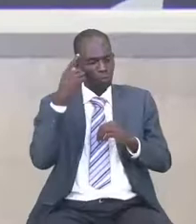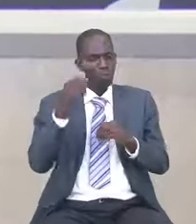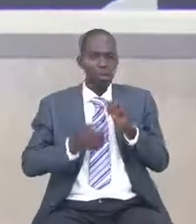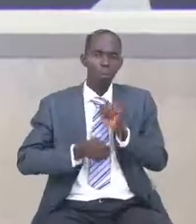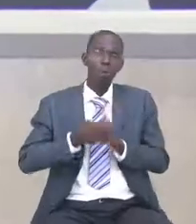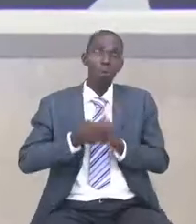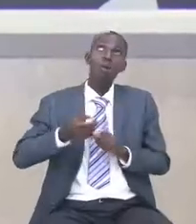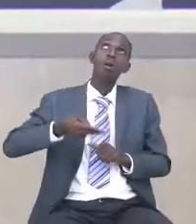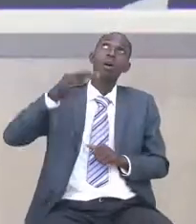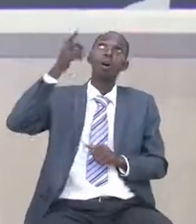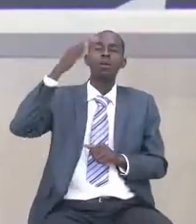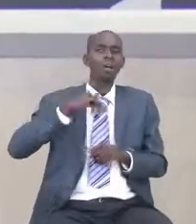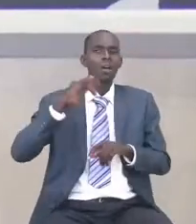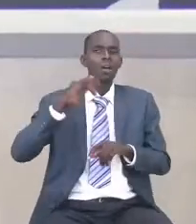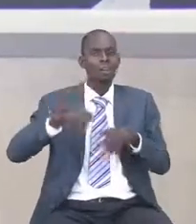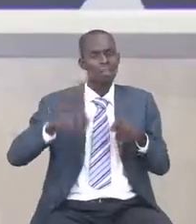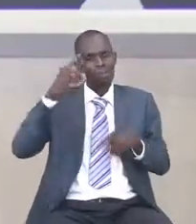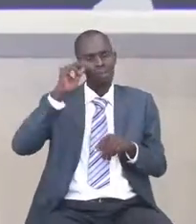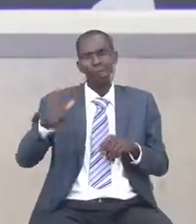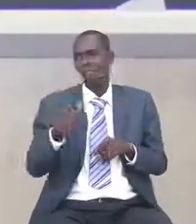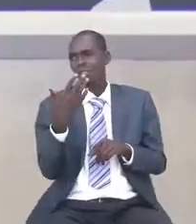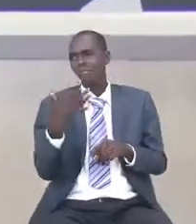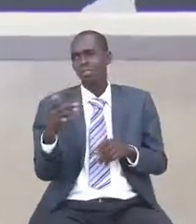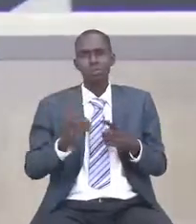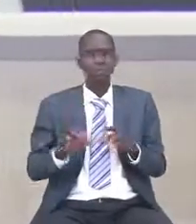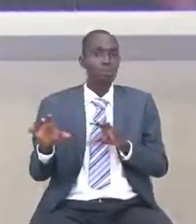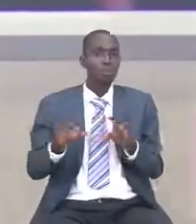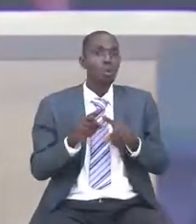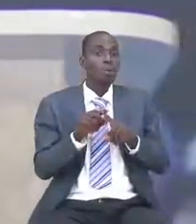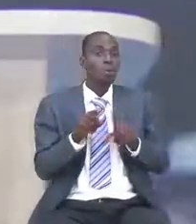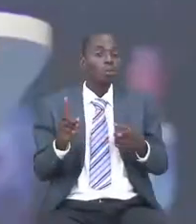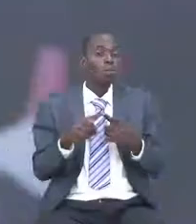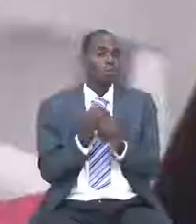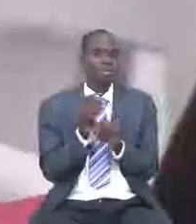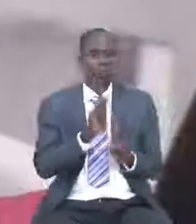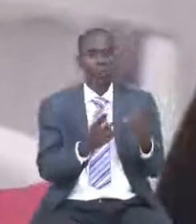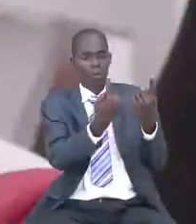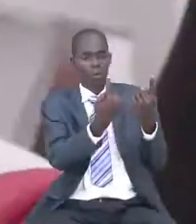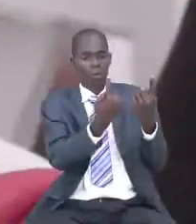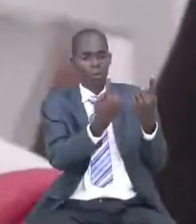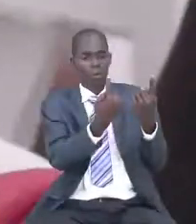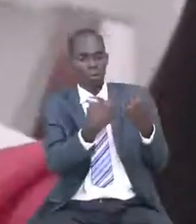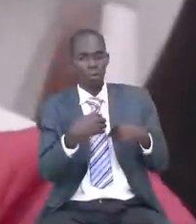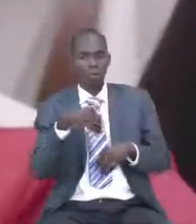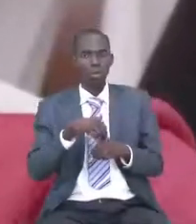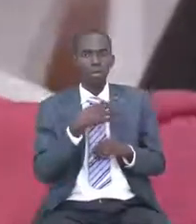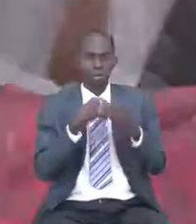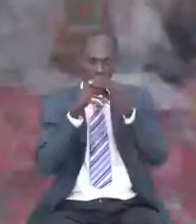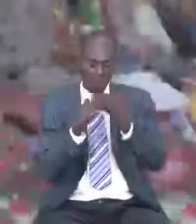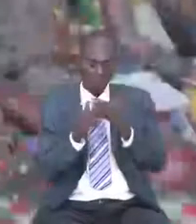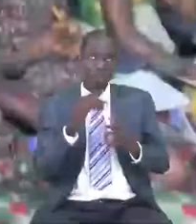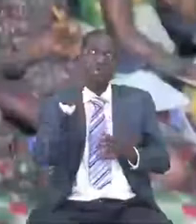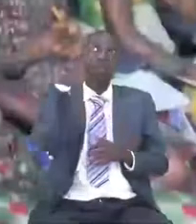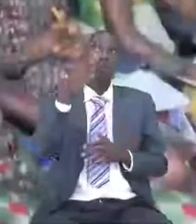lieu d'adoration pour le Dieu très haut. Et je ne peux pas penser à quelque chose d'autre à faire que d'amener les